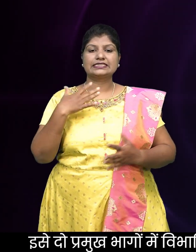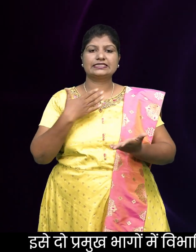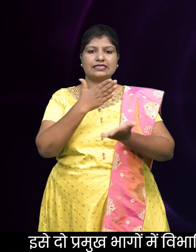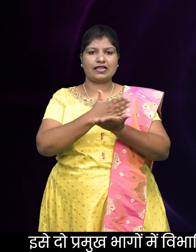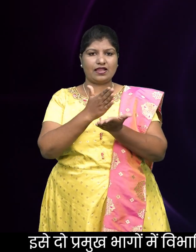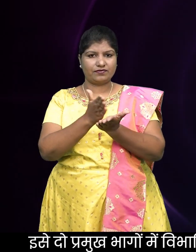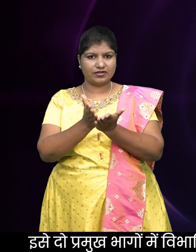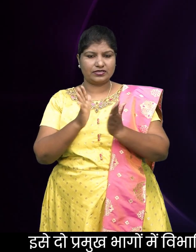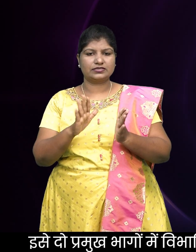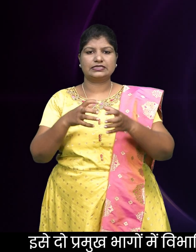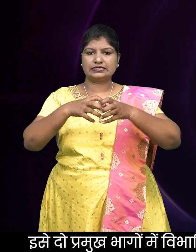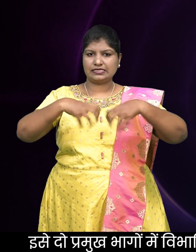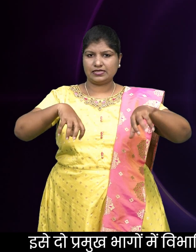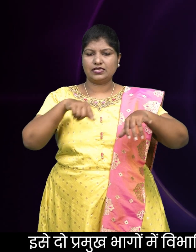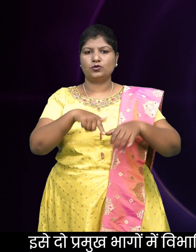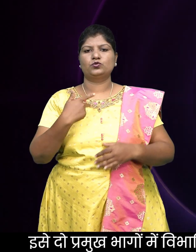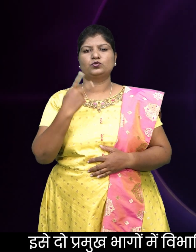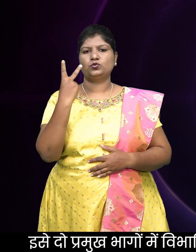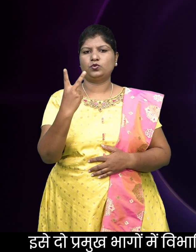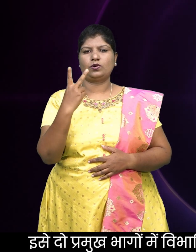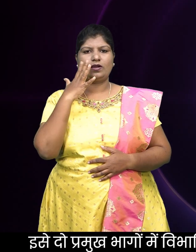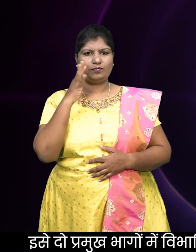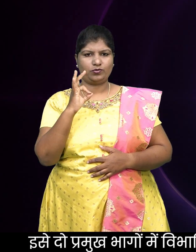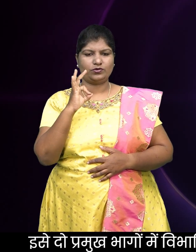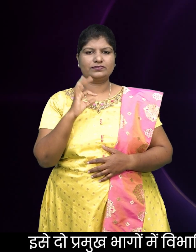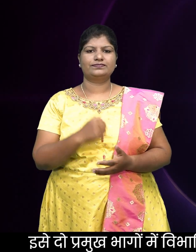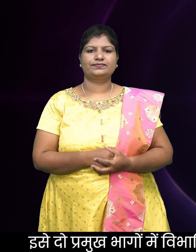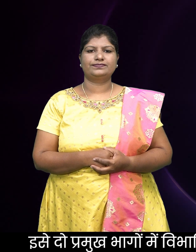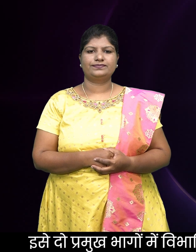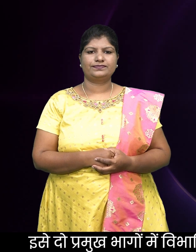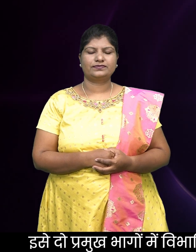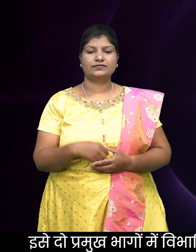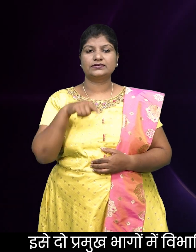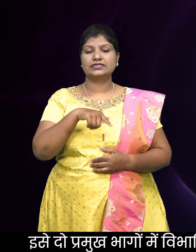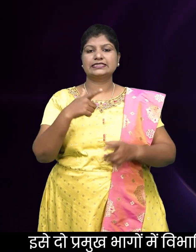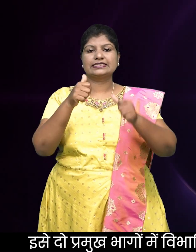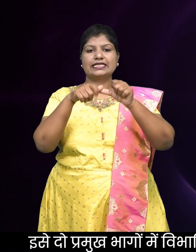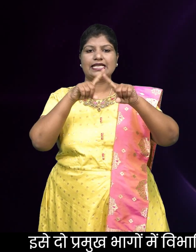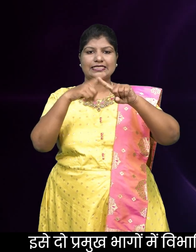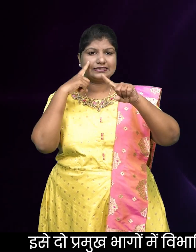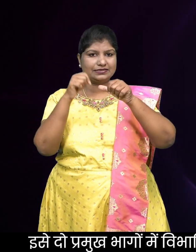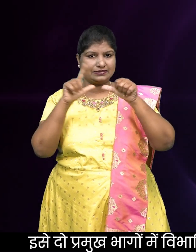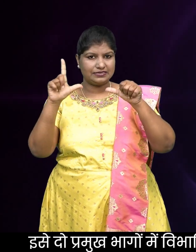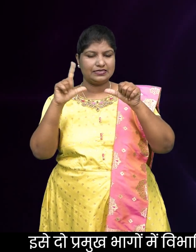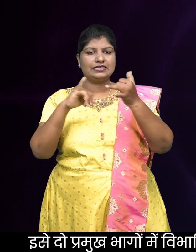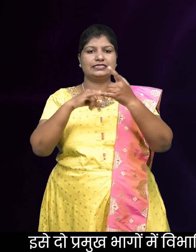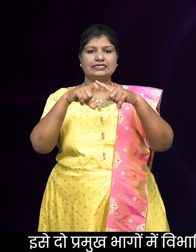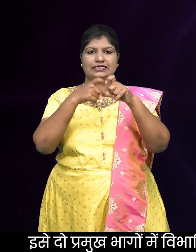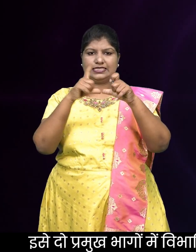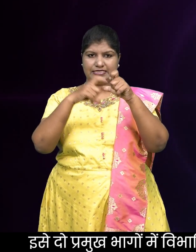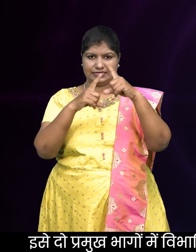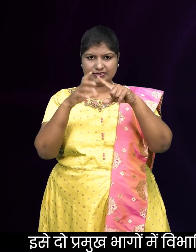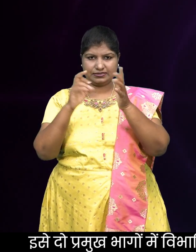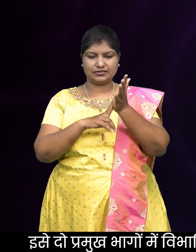इस दो प्रमुख भागों में विभाजित किया गया है: अक्षीय कंकाल और उपांगीय कंकाल।